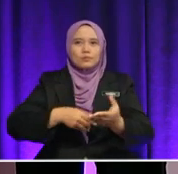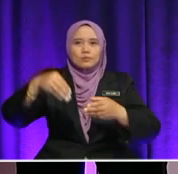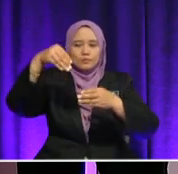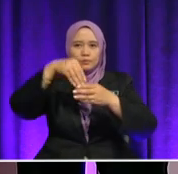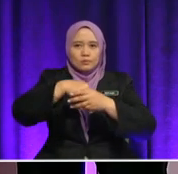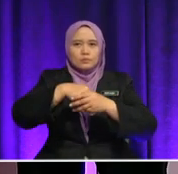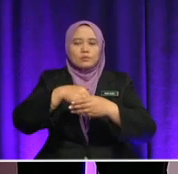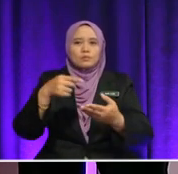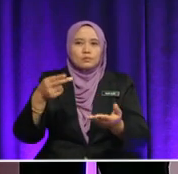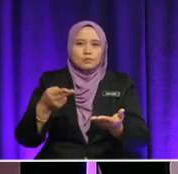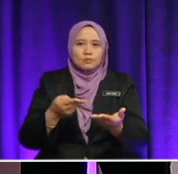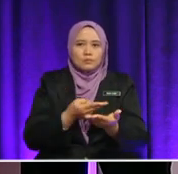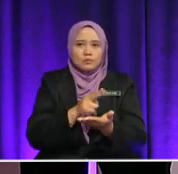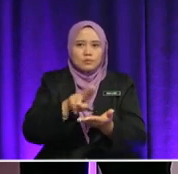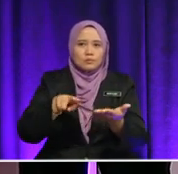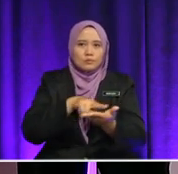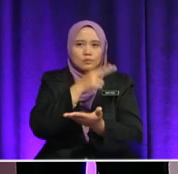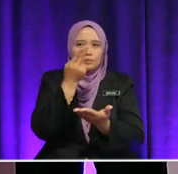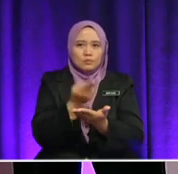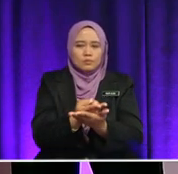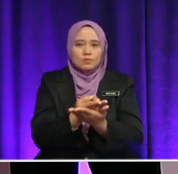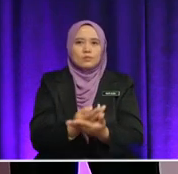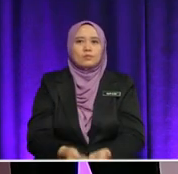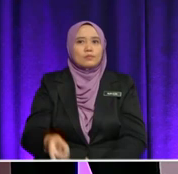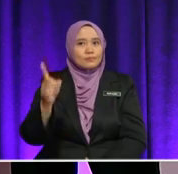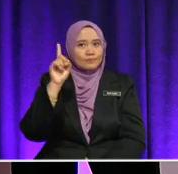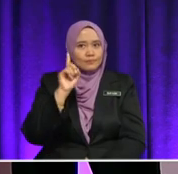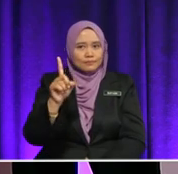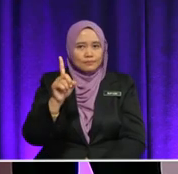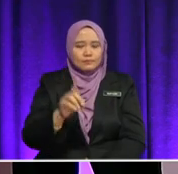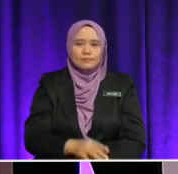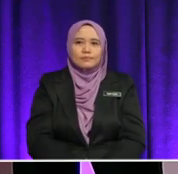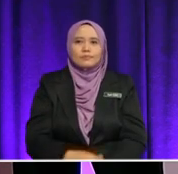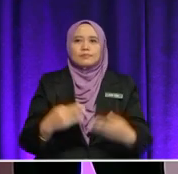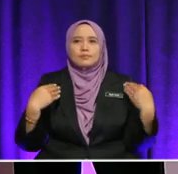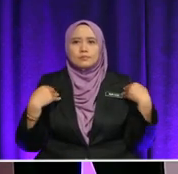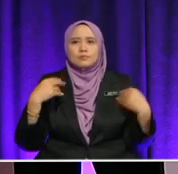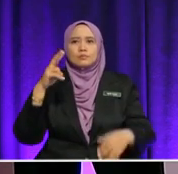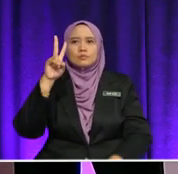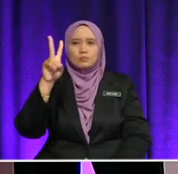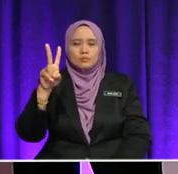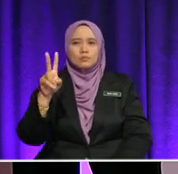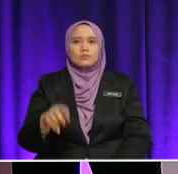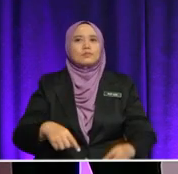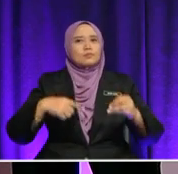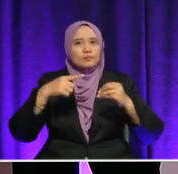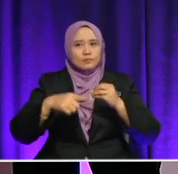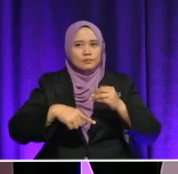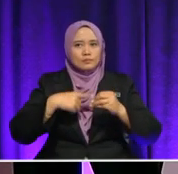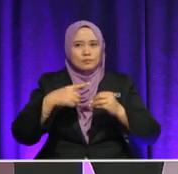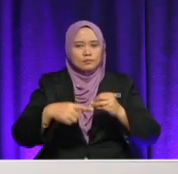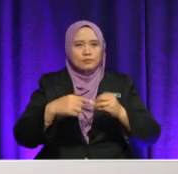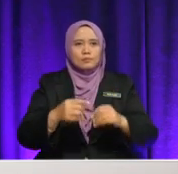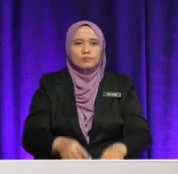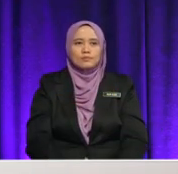yang kita pelajari pada hari ini ada dua ini adalah merujuk kepada pembelajaran SP yang